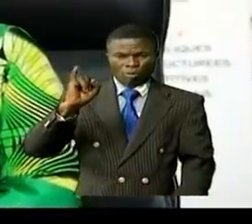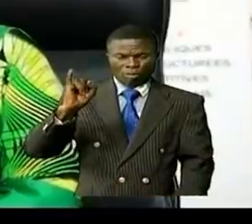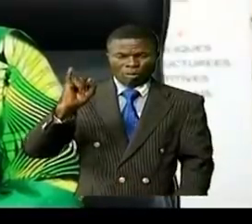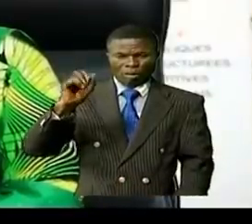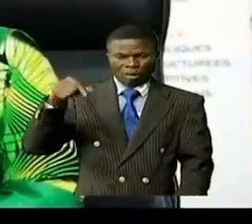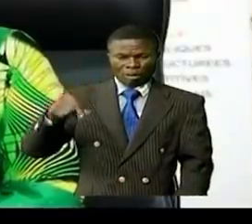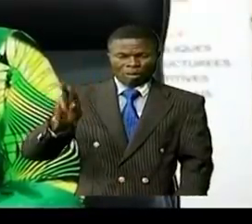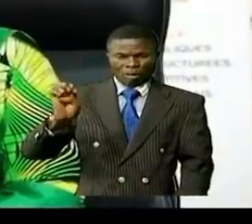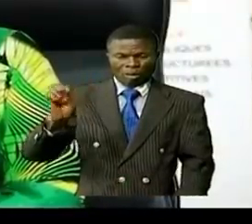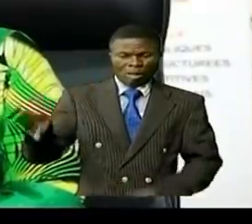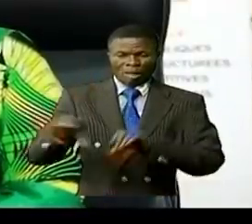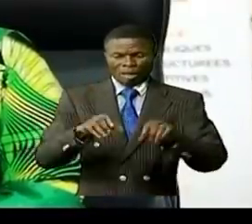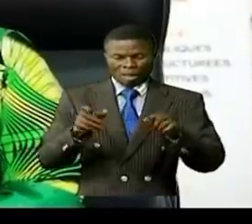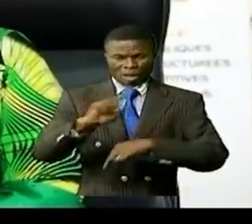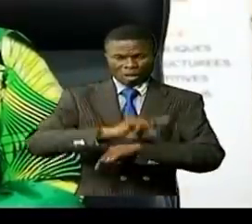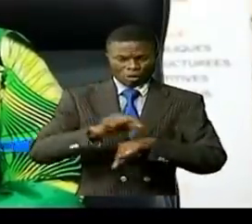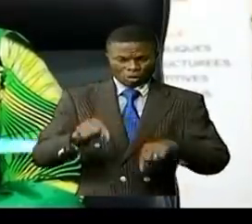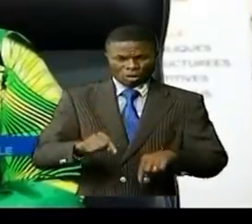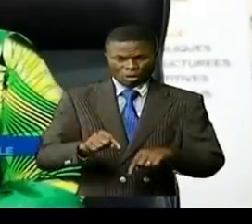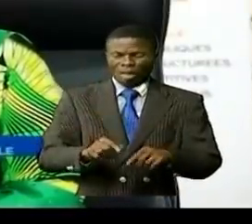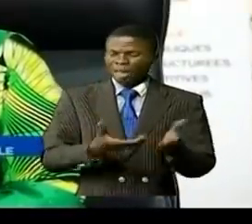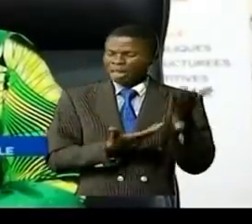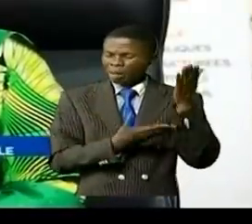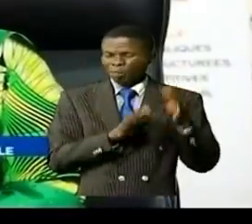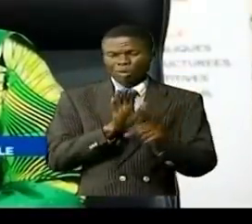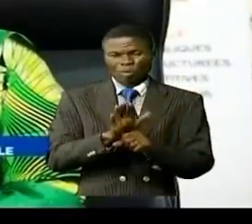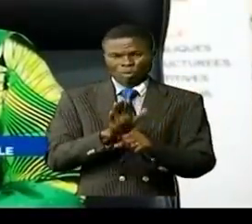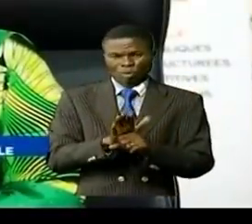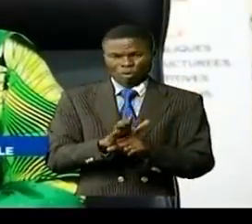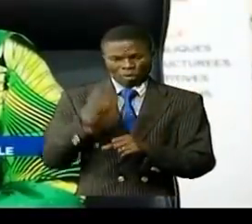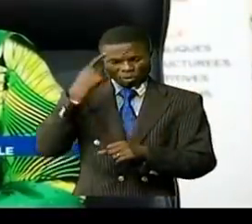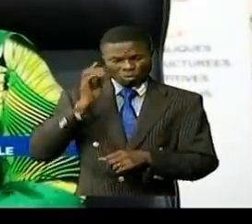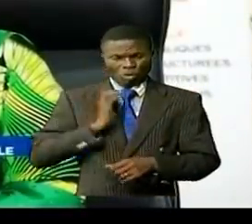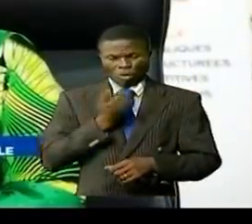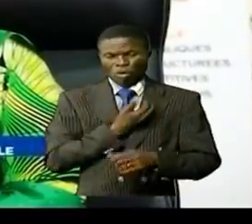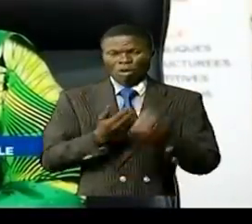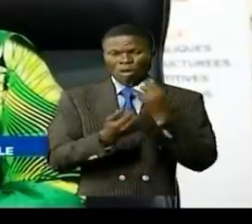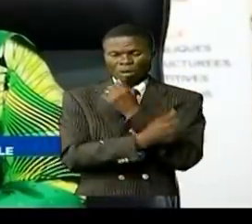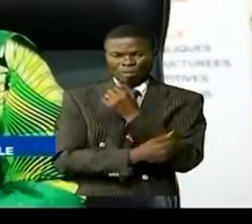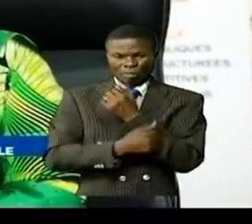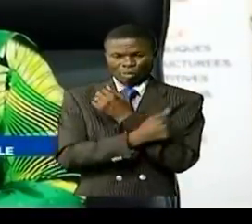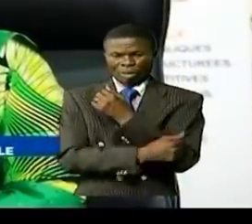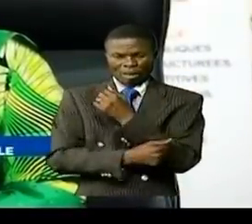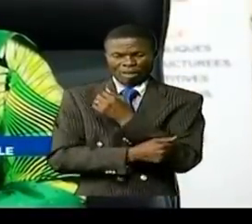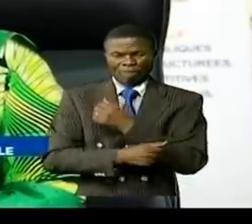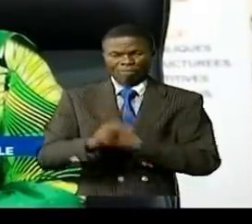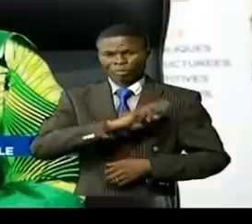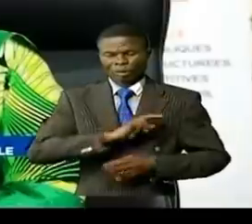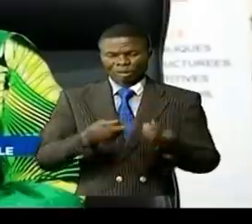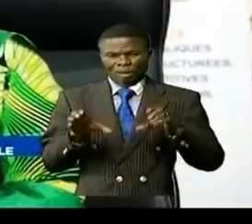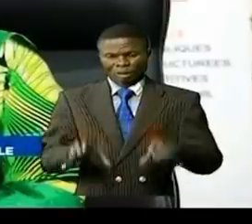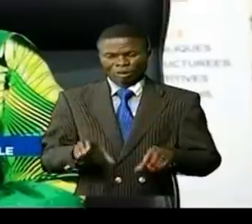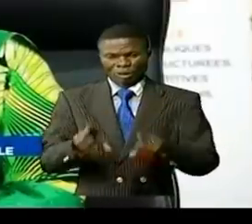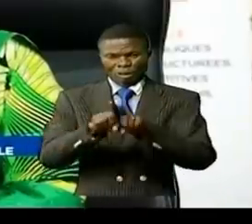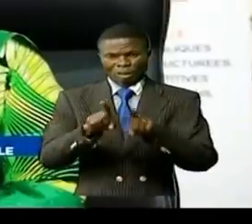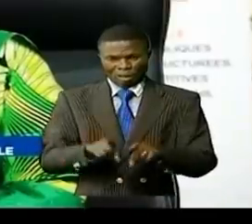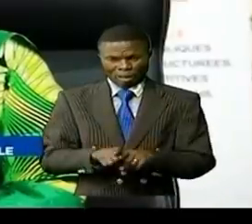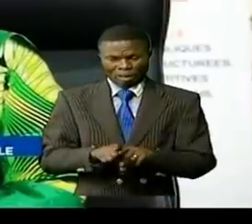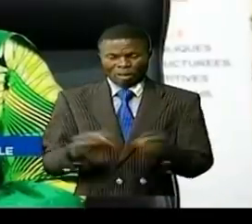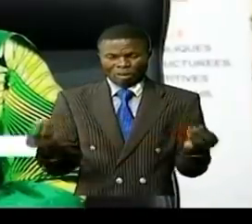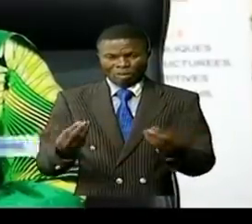jour revêt une importance capitale pour notre pays, la République démocratique du Congo, parce